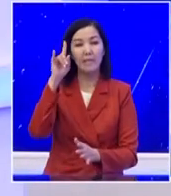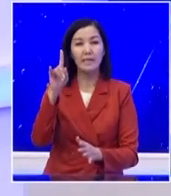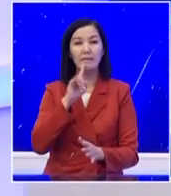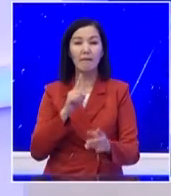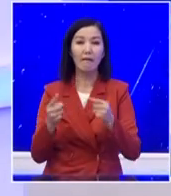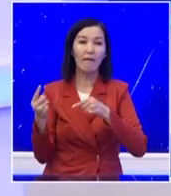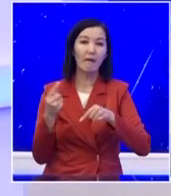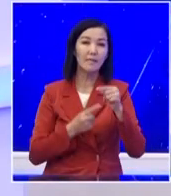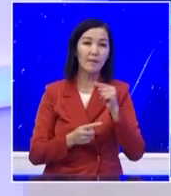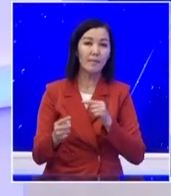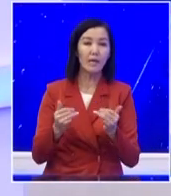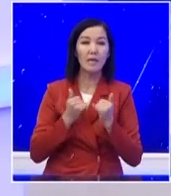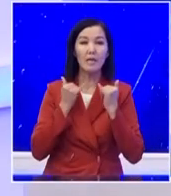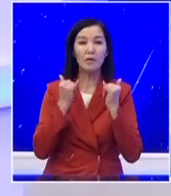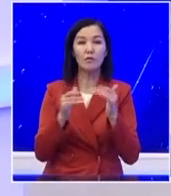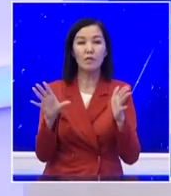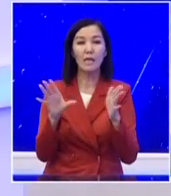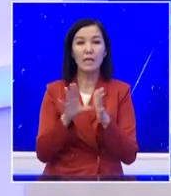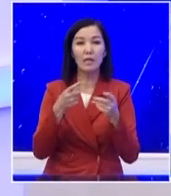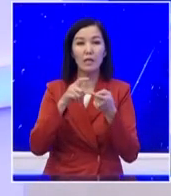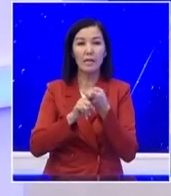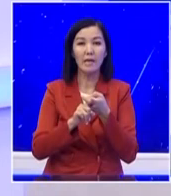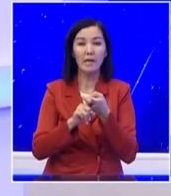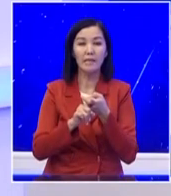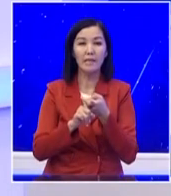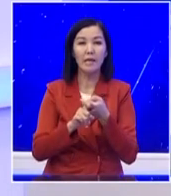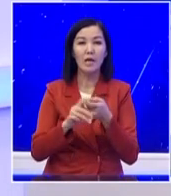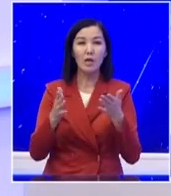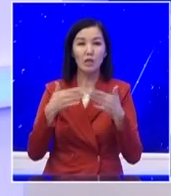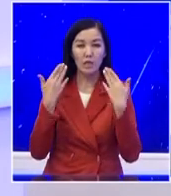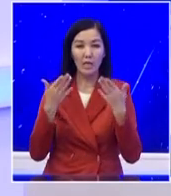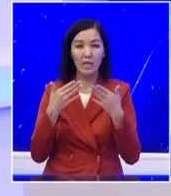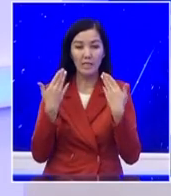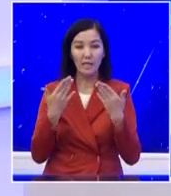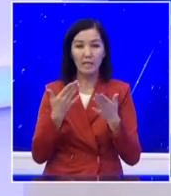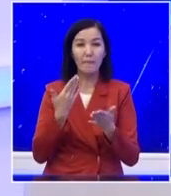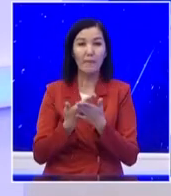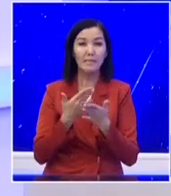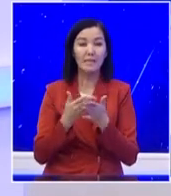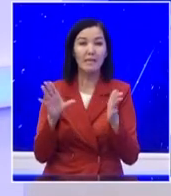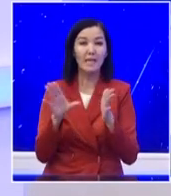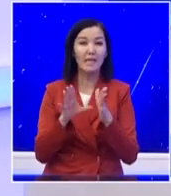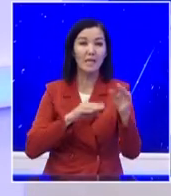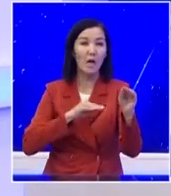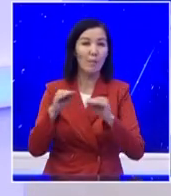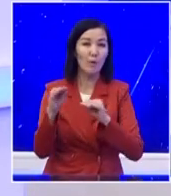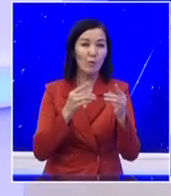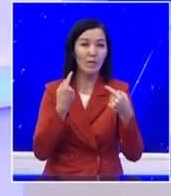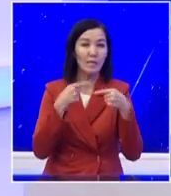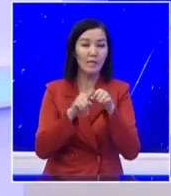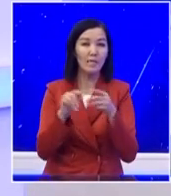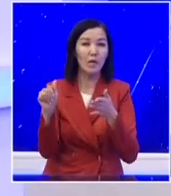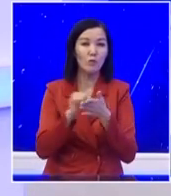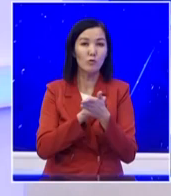Қазақстанда кәсіпкерлік үшін электр желілеріне қосылу шарттары жеңілдеді. Мәселен, енді электрлі жабдықтауға арналған техникалық шартты